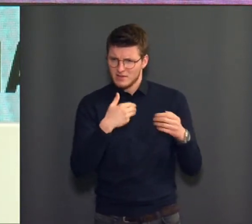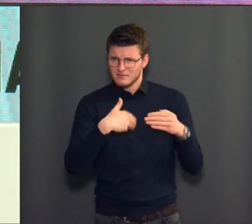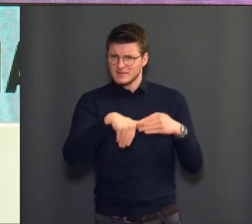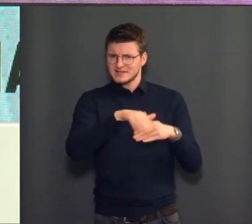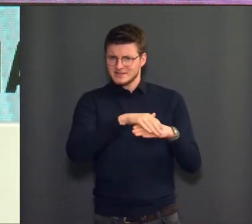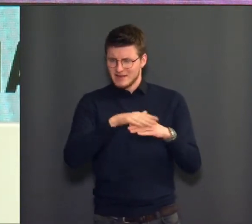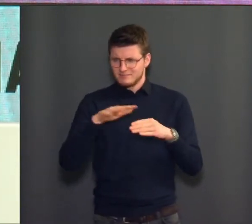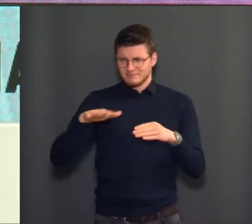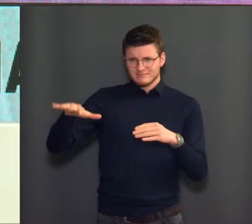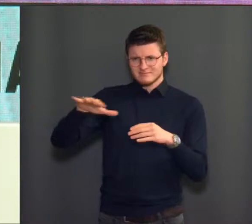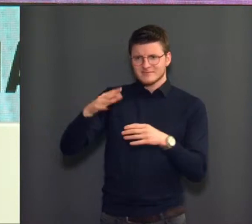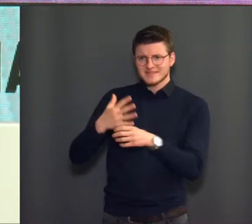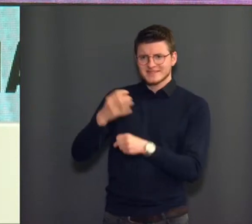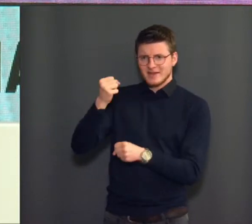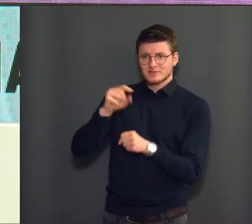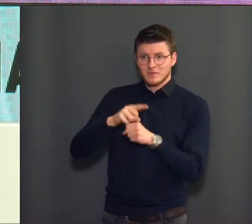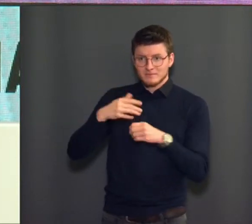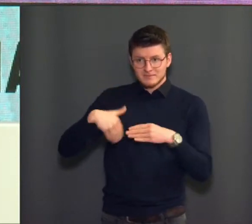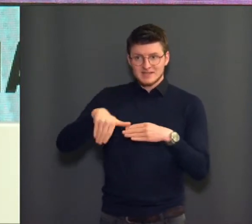tegen complicaties.